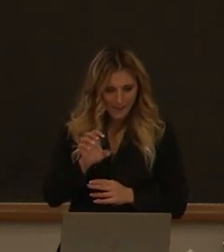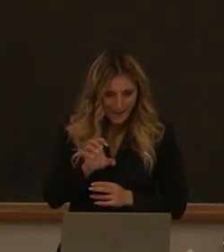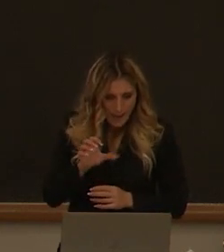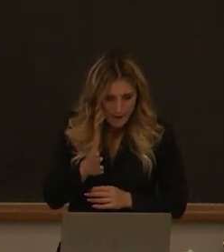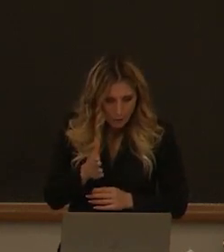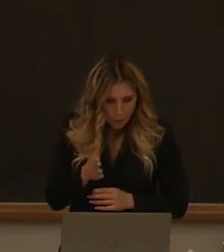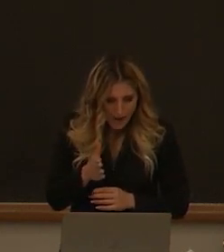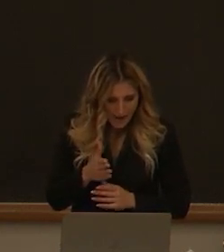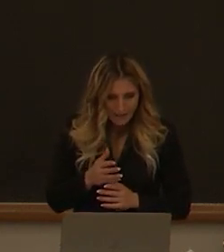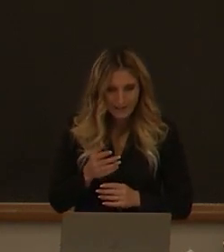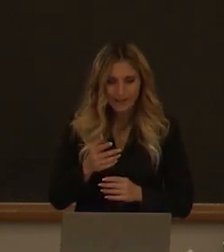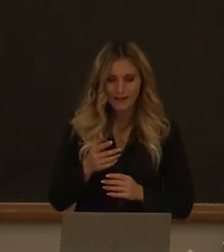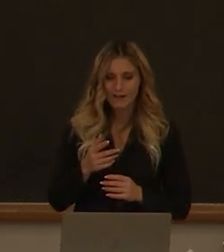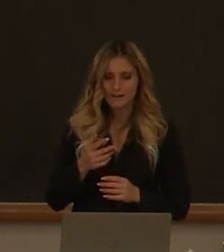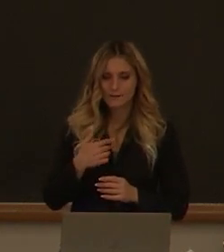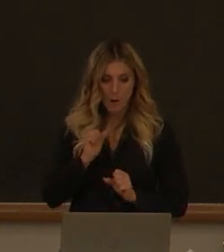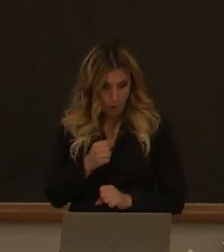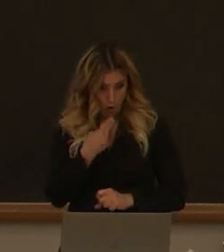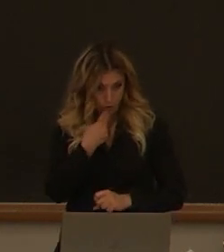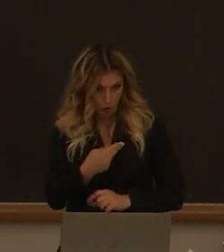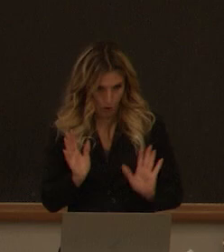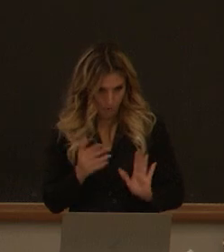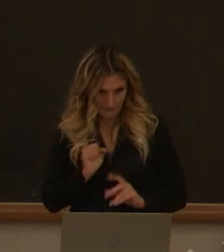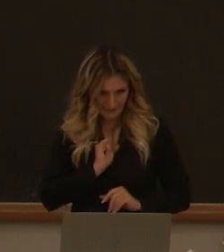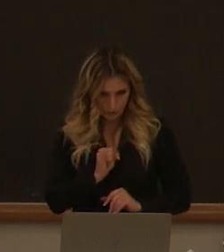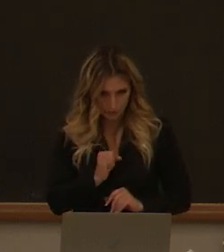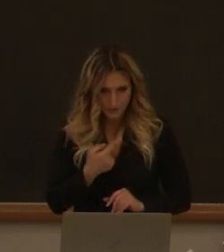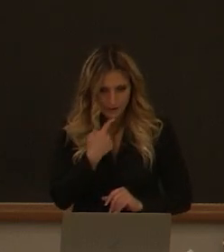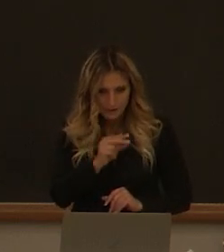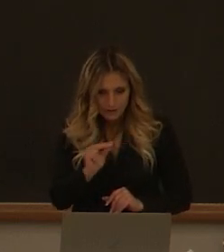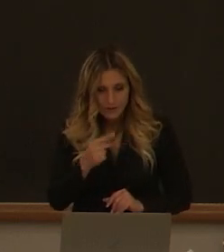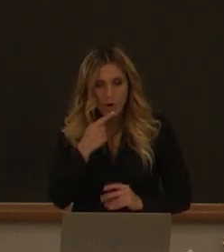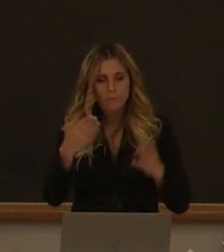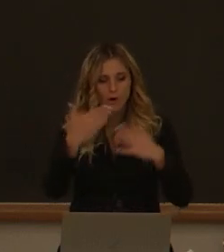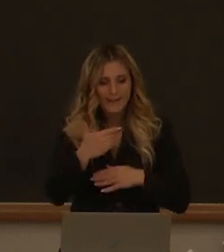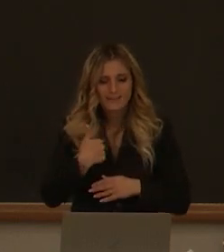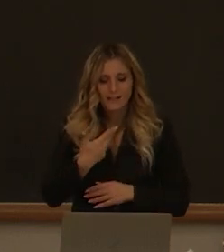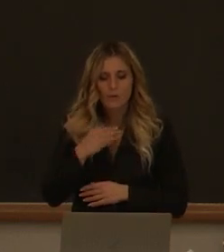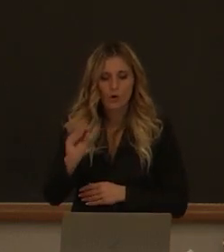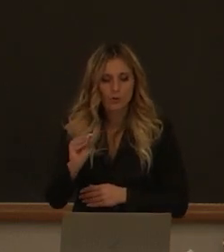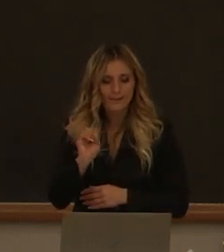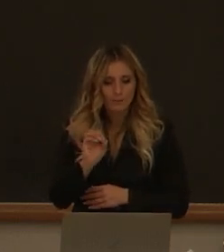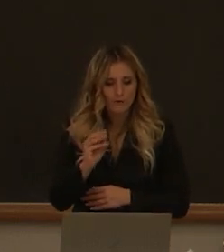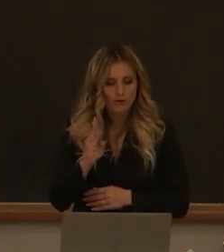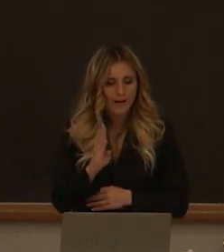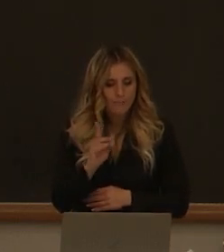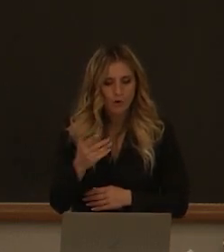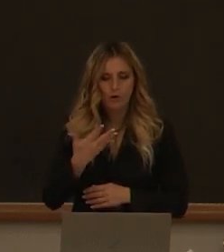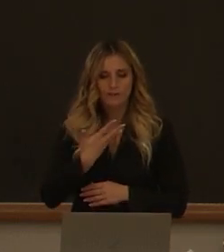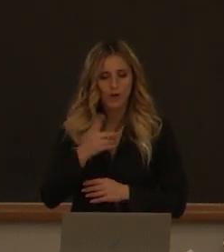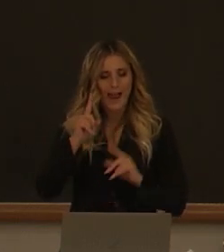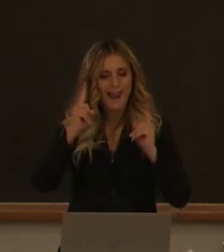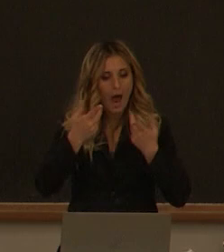che possa citare il nome di questa persona. Dice: buonasera, avrei una domanda per il professor Biondi. Per un laureato in